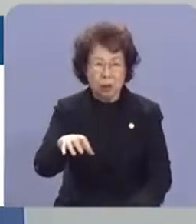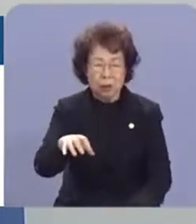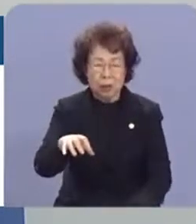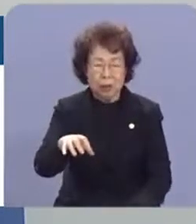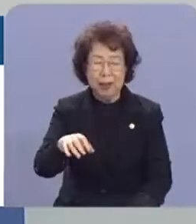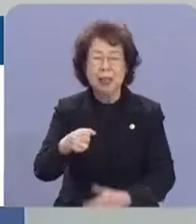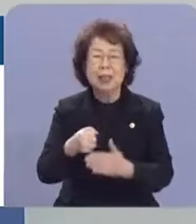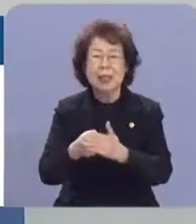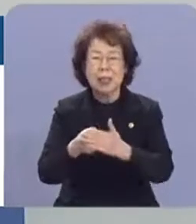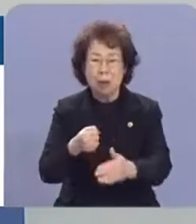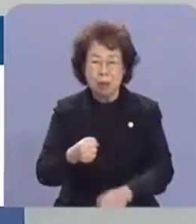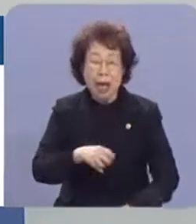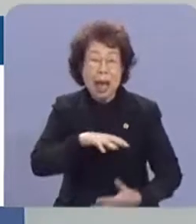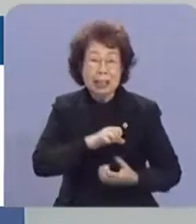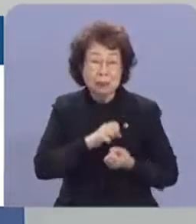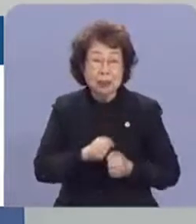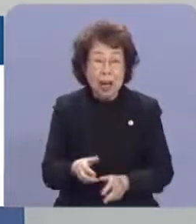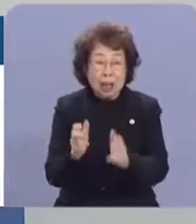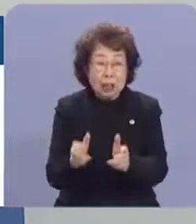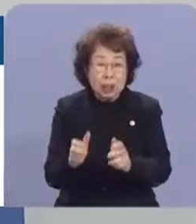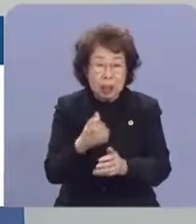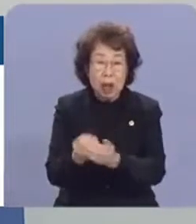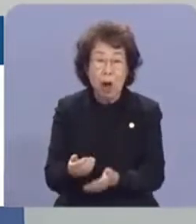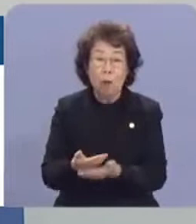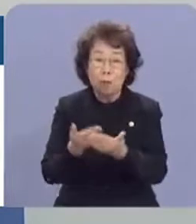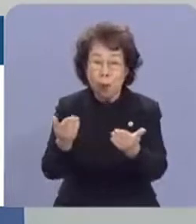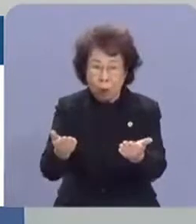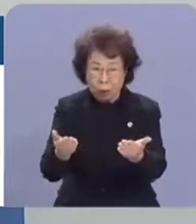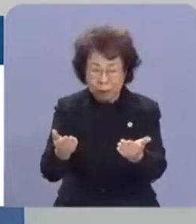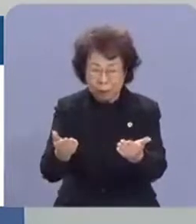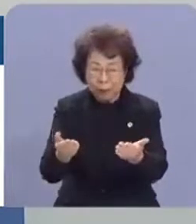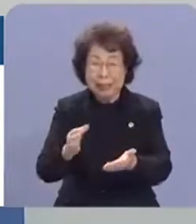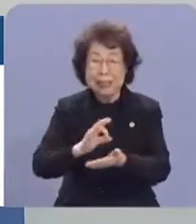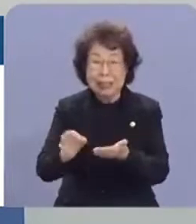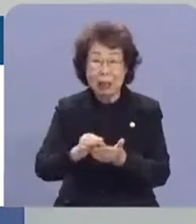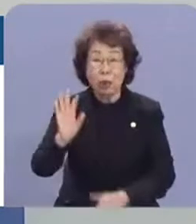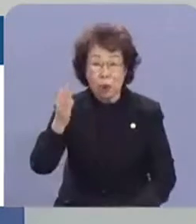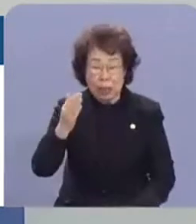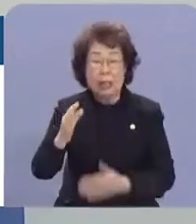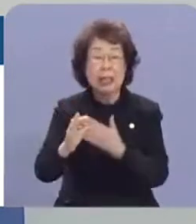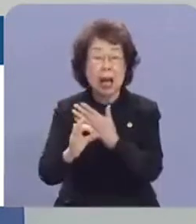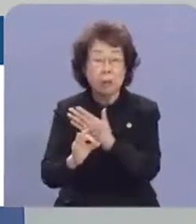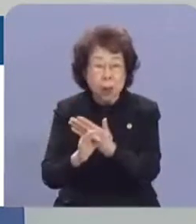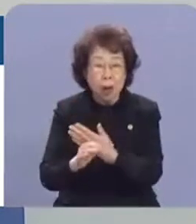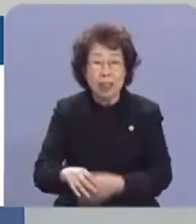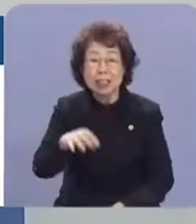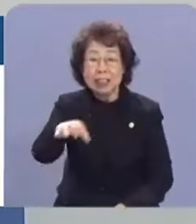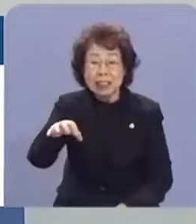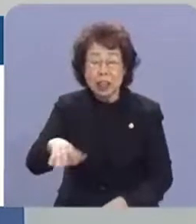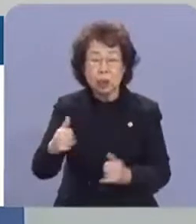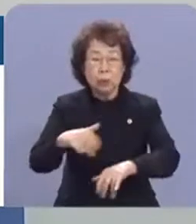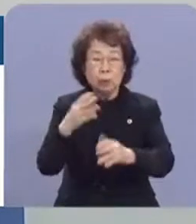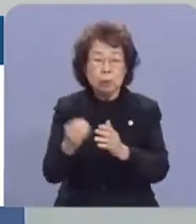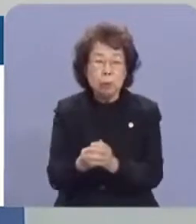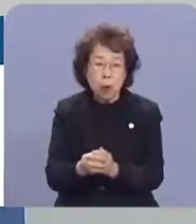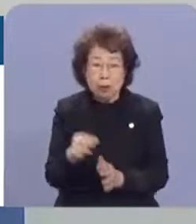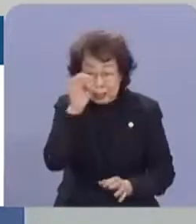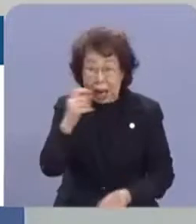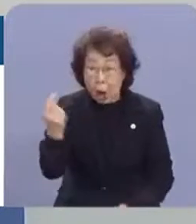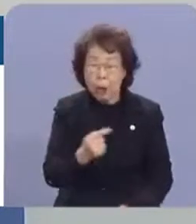편의점을 대상으로 신장충격기를 보고 사용하게 하면 지역 주민들이 찾기에도 편하고